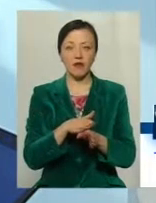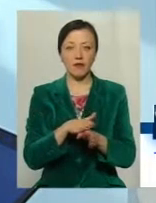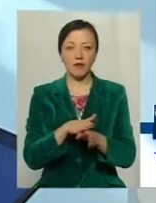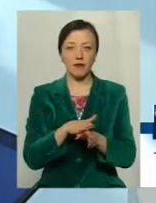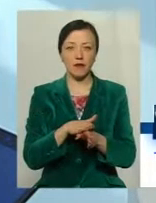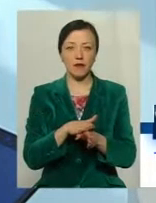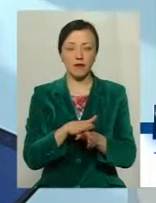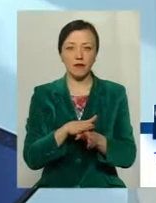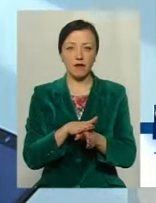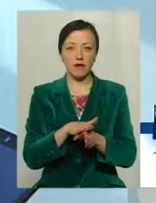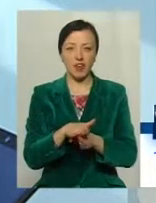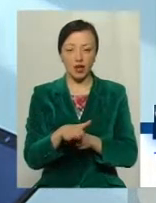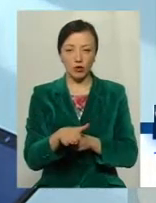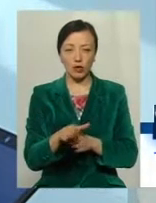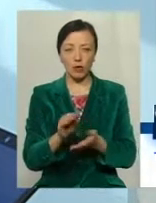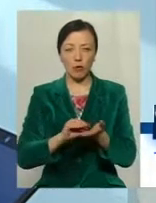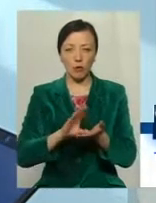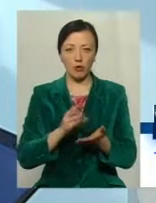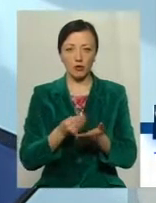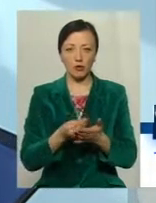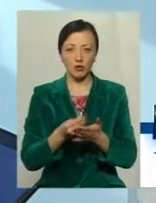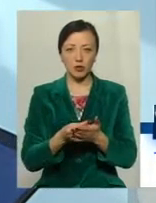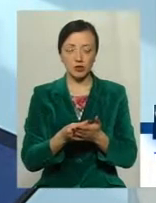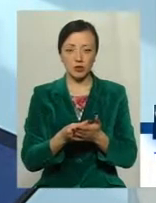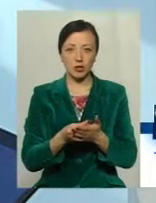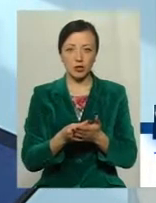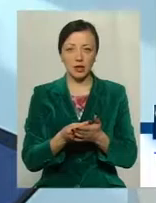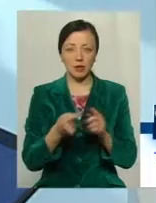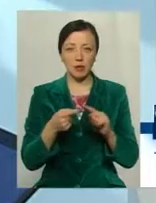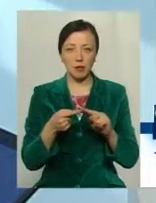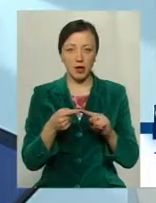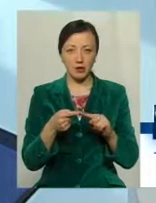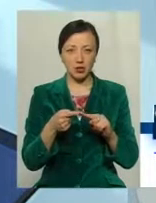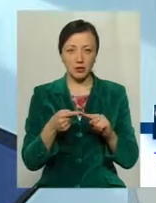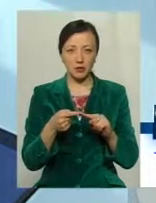в мене коротко і ясно. От ви багато говорили про бюджет.